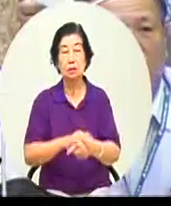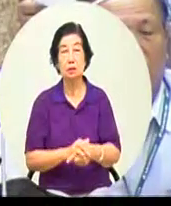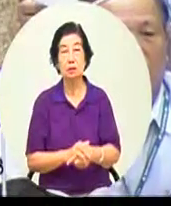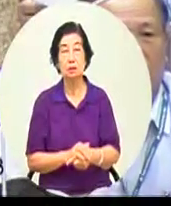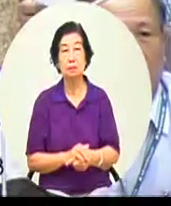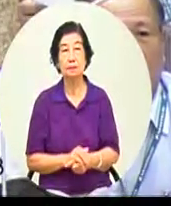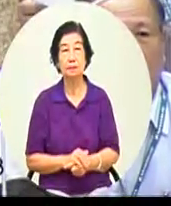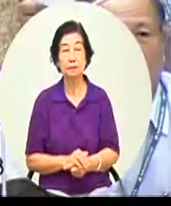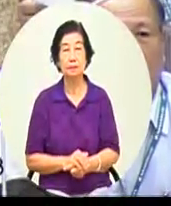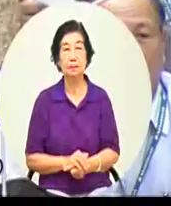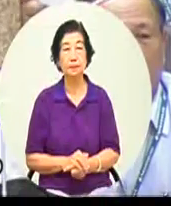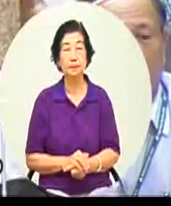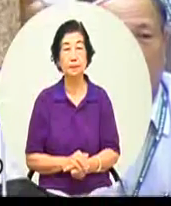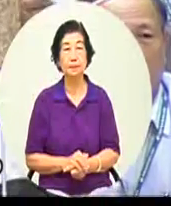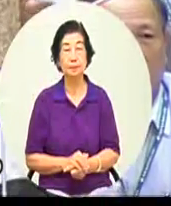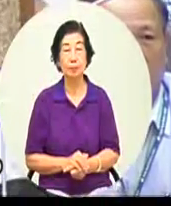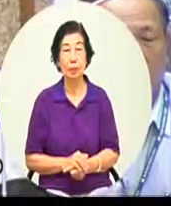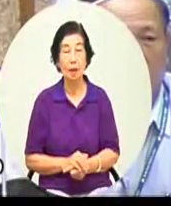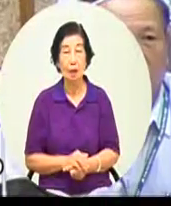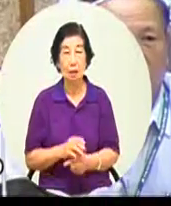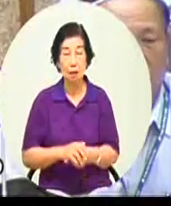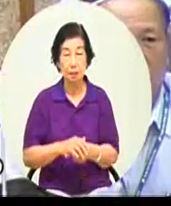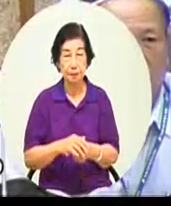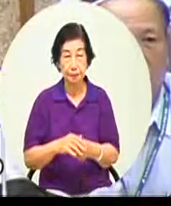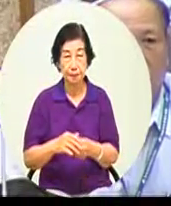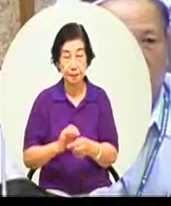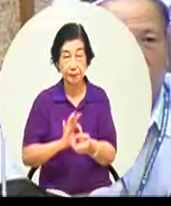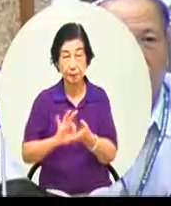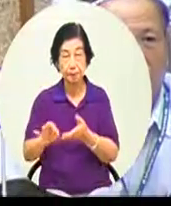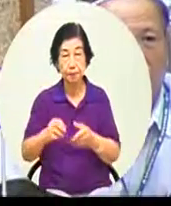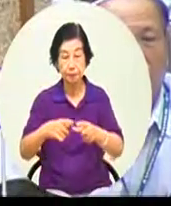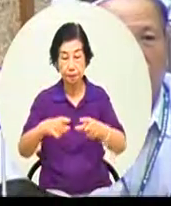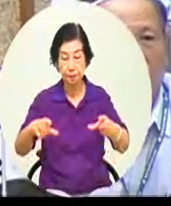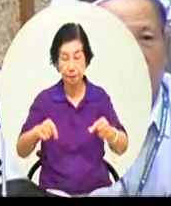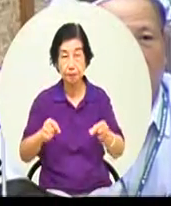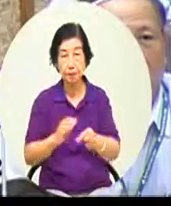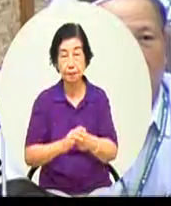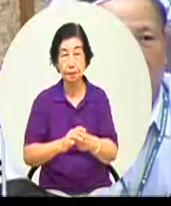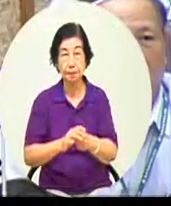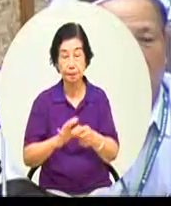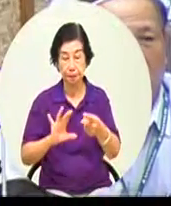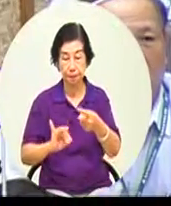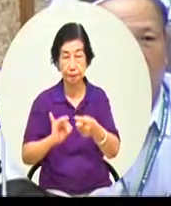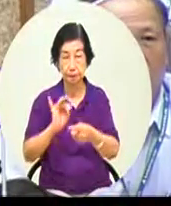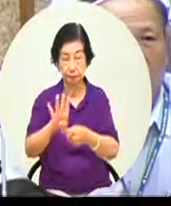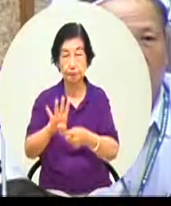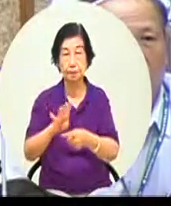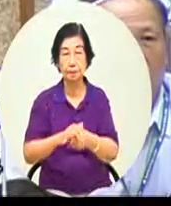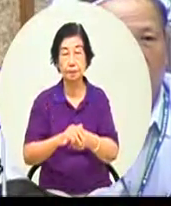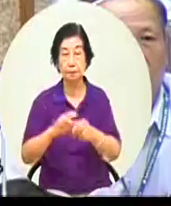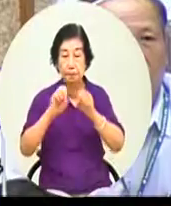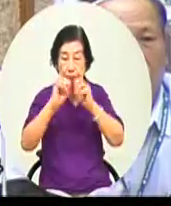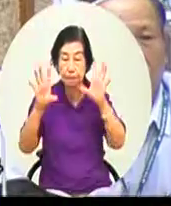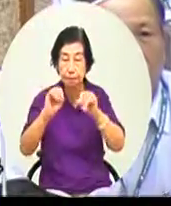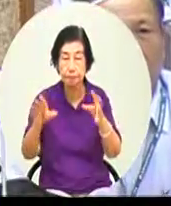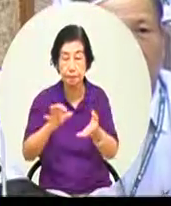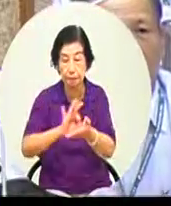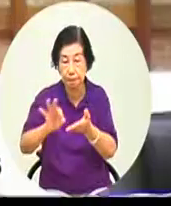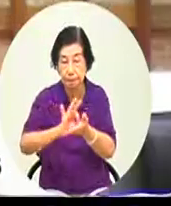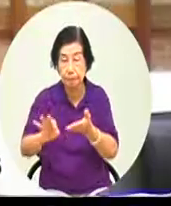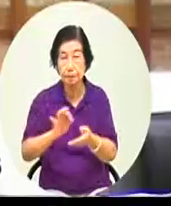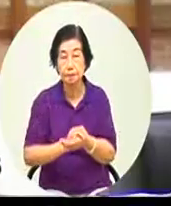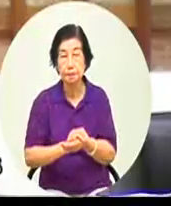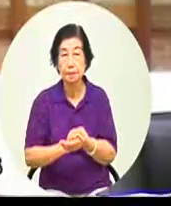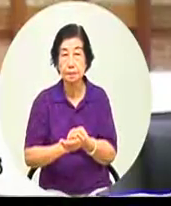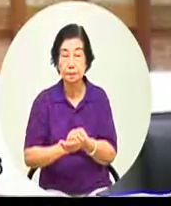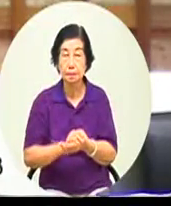4%，就是营收票收的4%， 广告费啊， 对， 4%大概是多